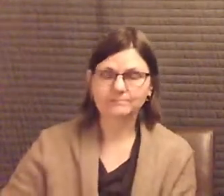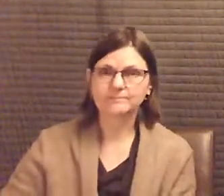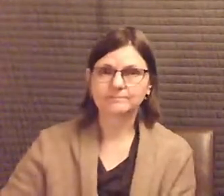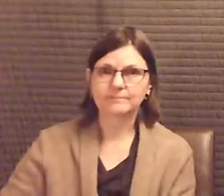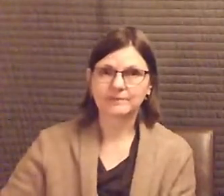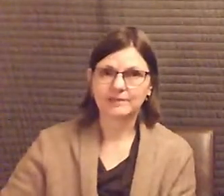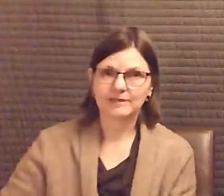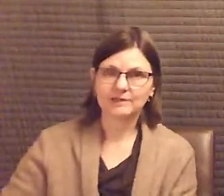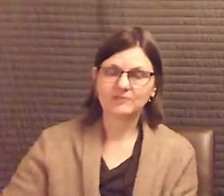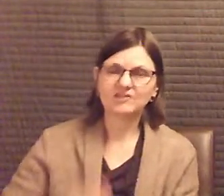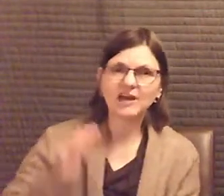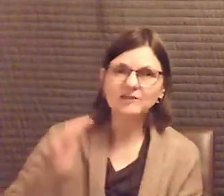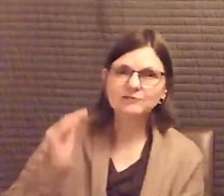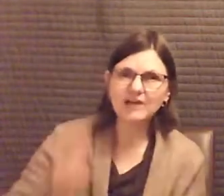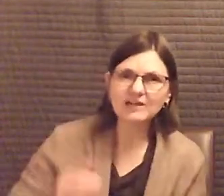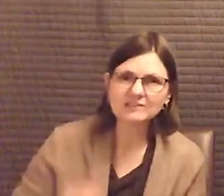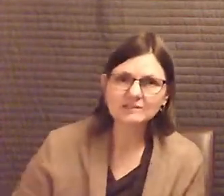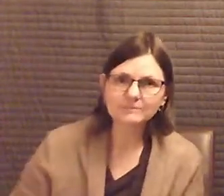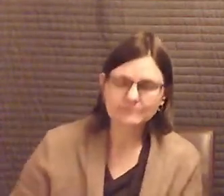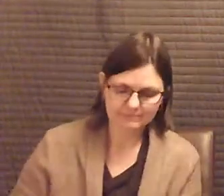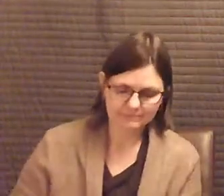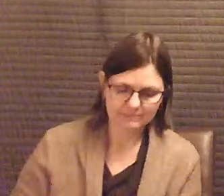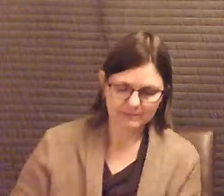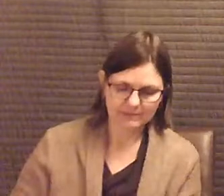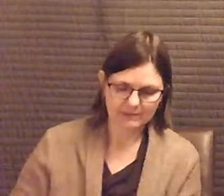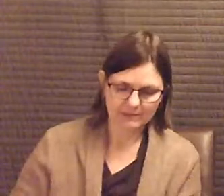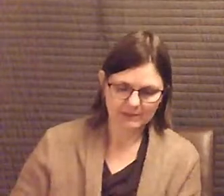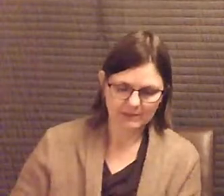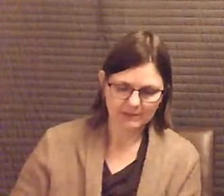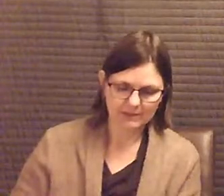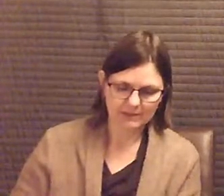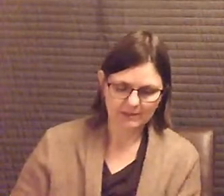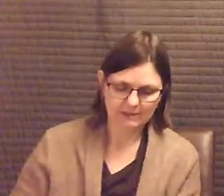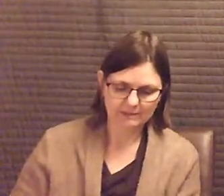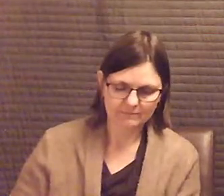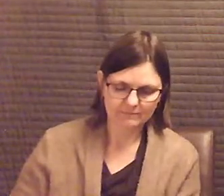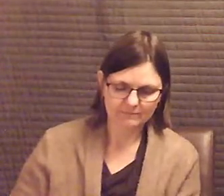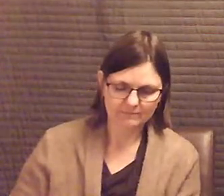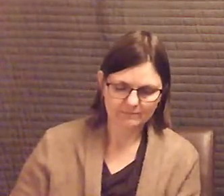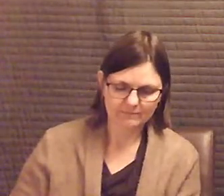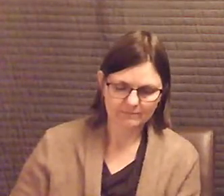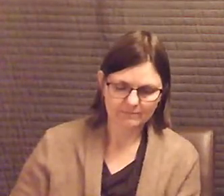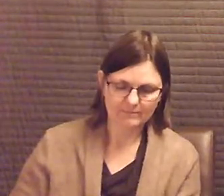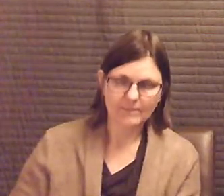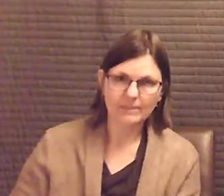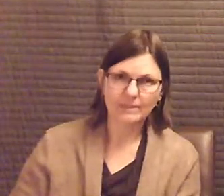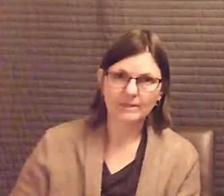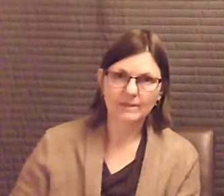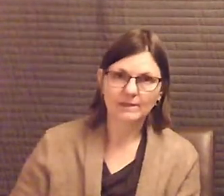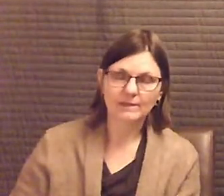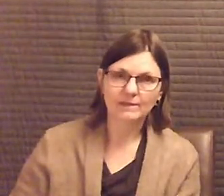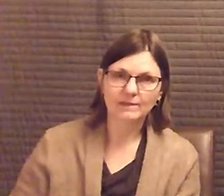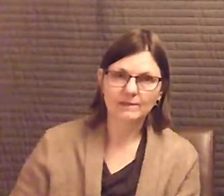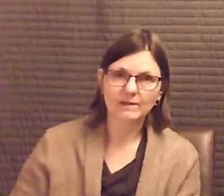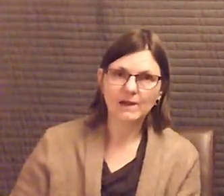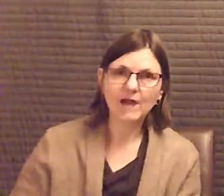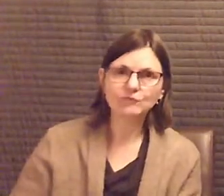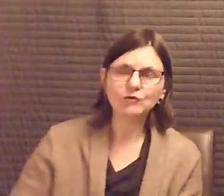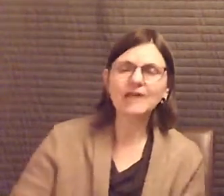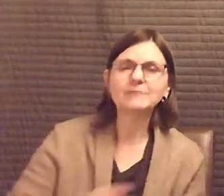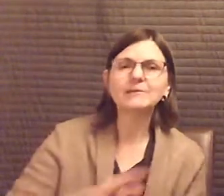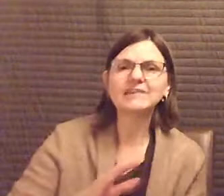hadden ze zou starten en was not able to experience dat provinciaal af dat